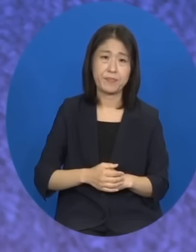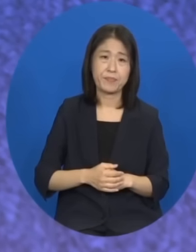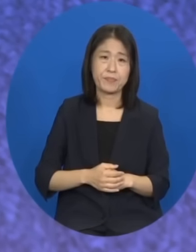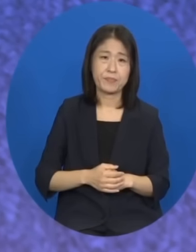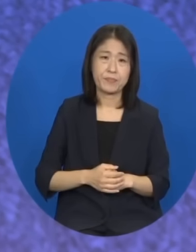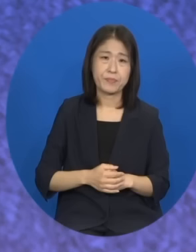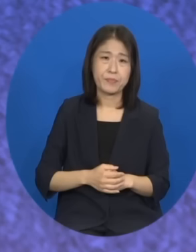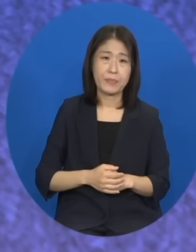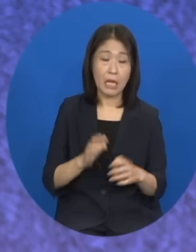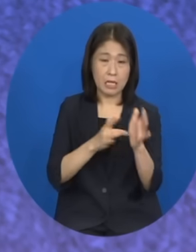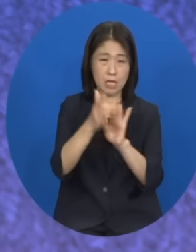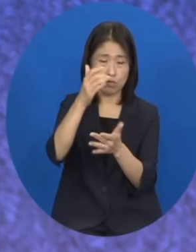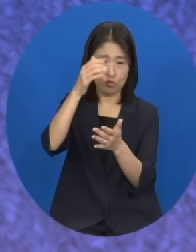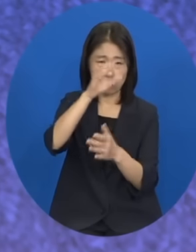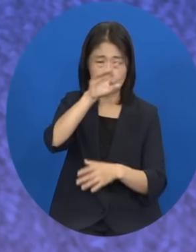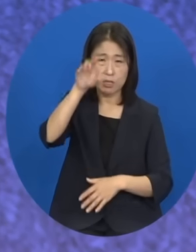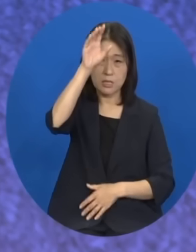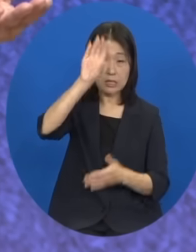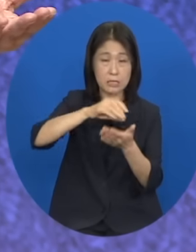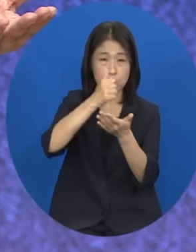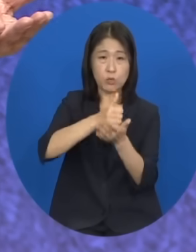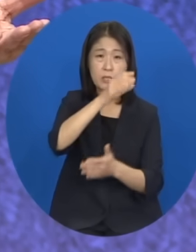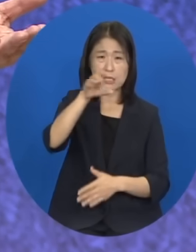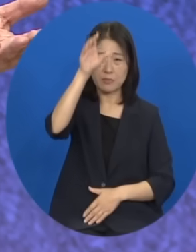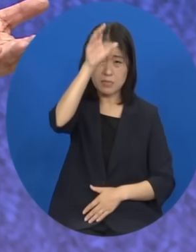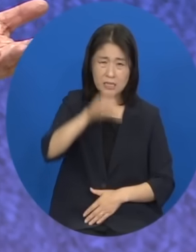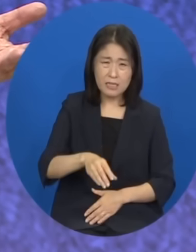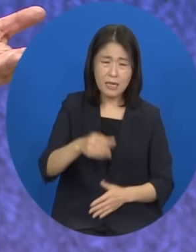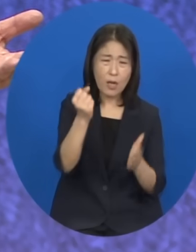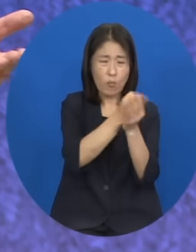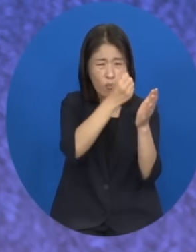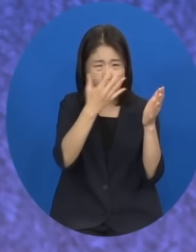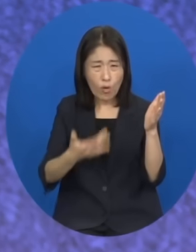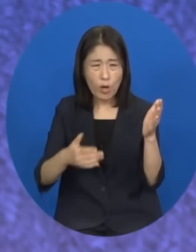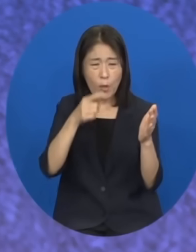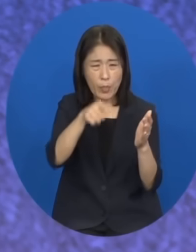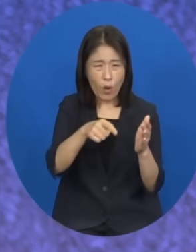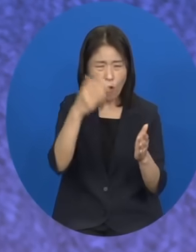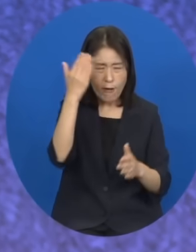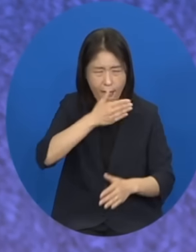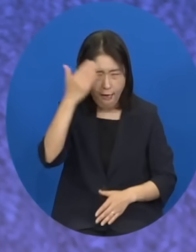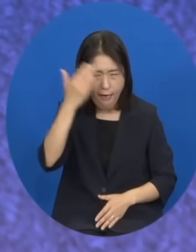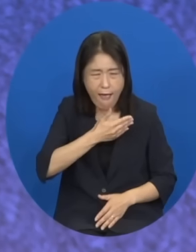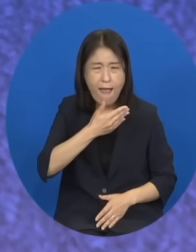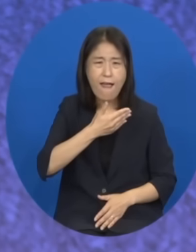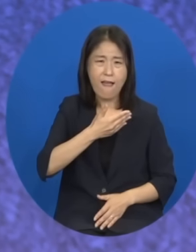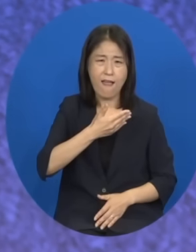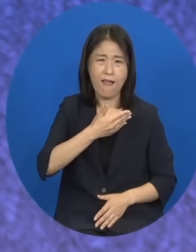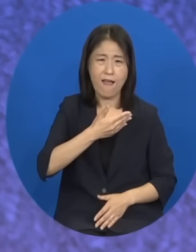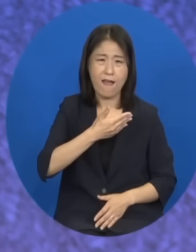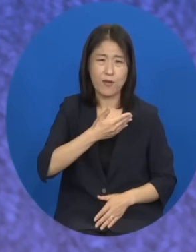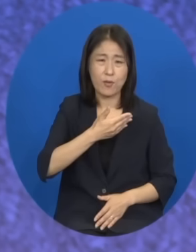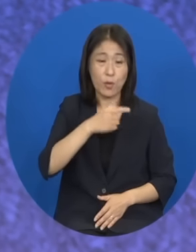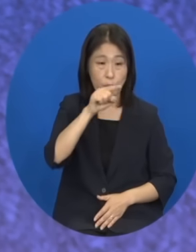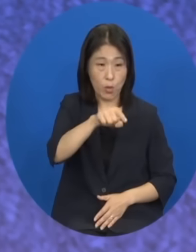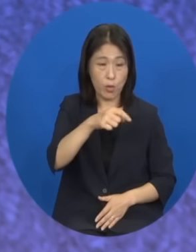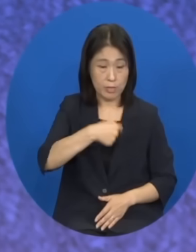예수 그리스도의 십자가의 보혈로 너를 씻겨 정결하게 하고 너를 나의 자녀가 되게